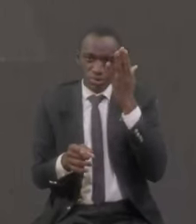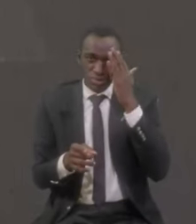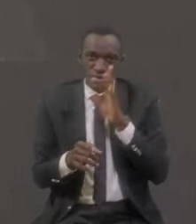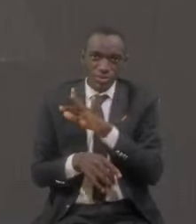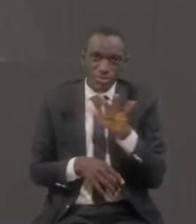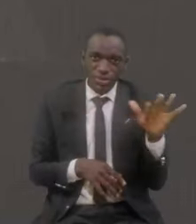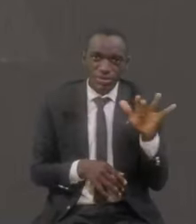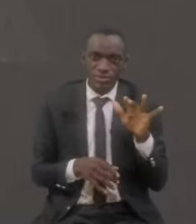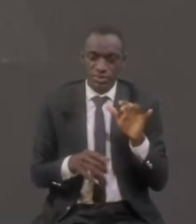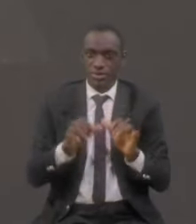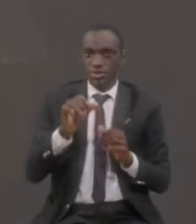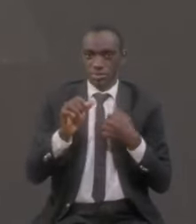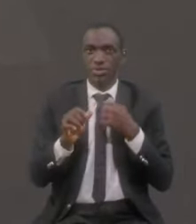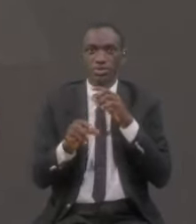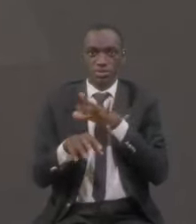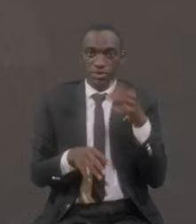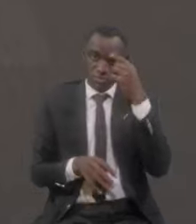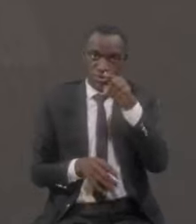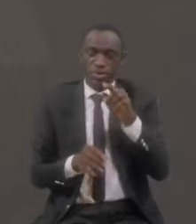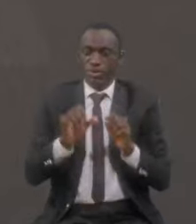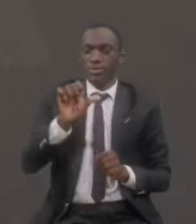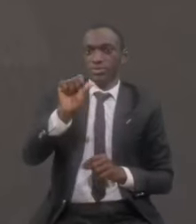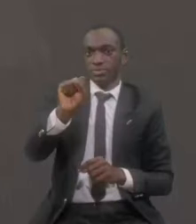mot étoile en anglais, c'est